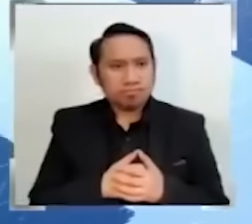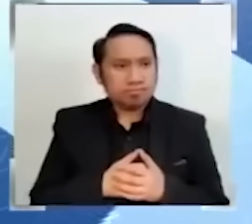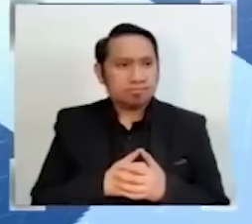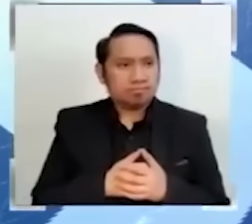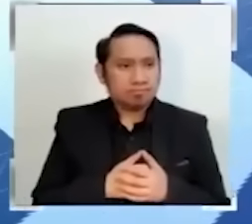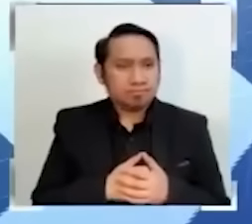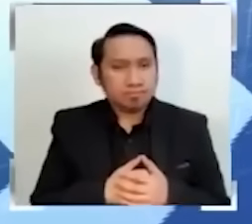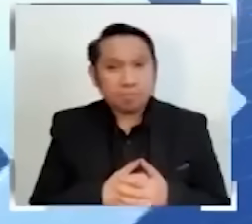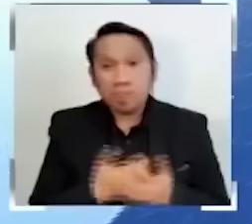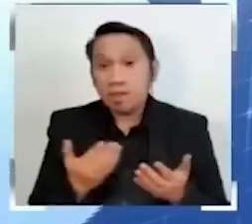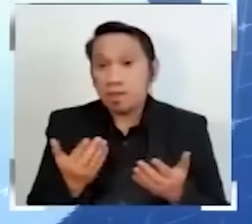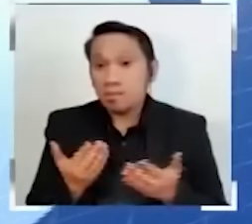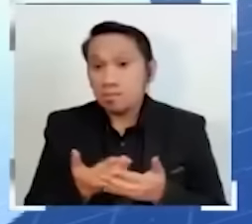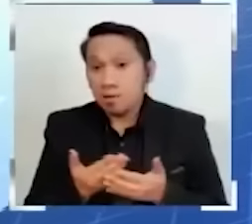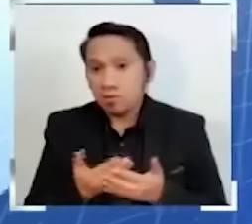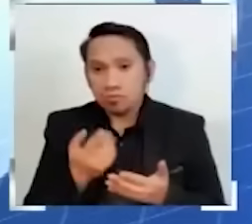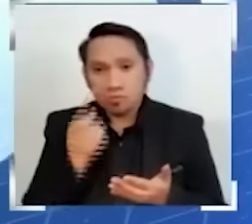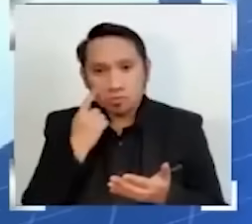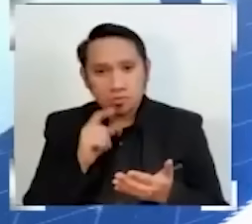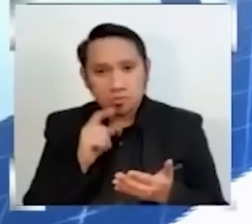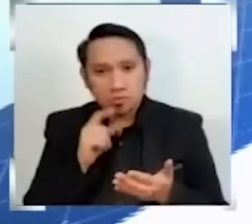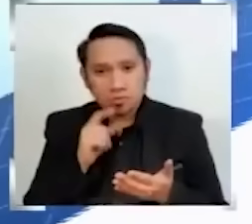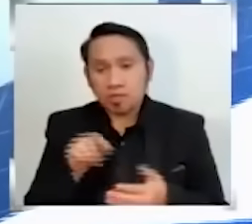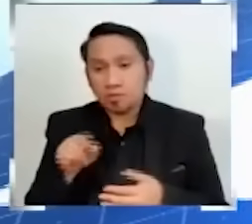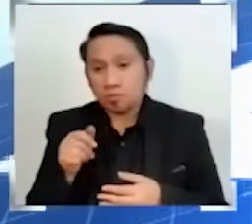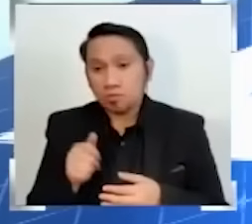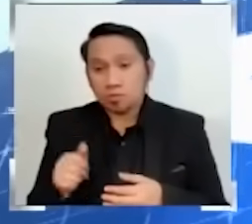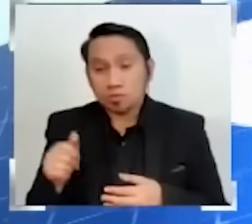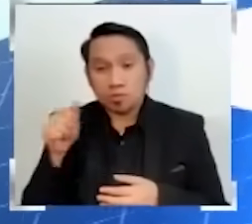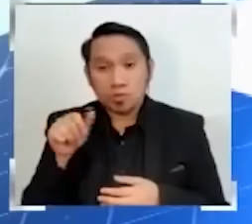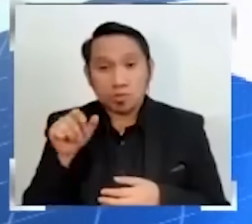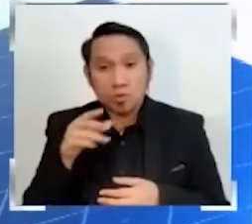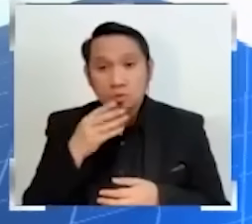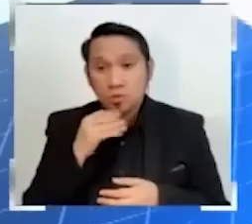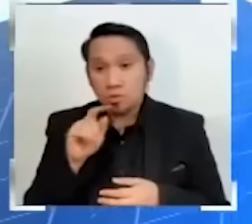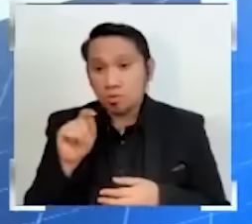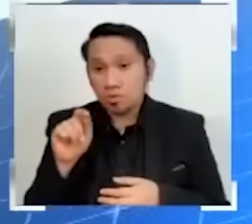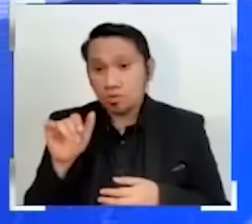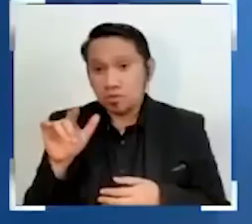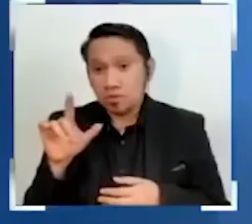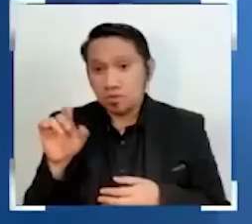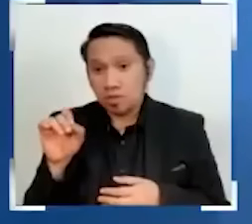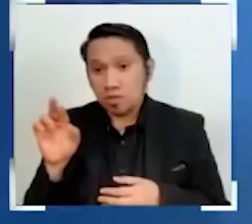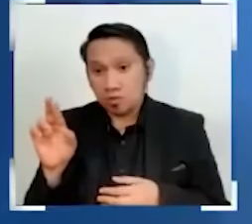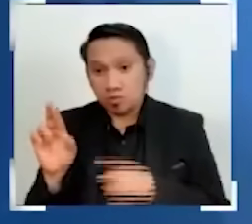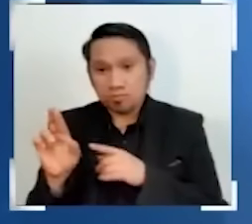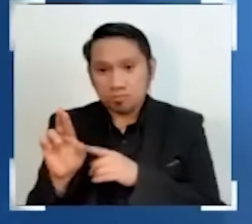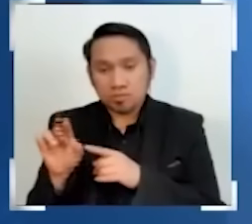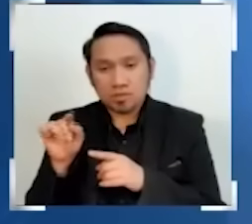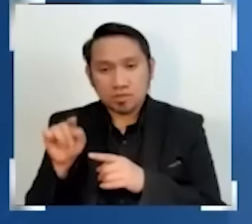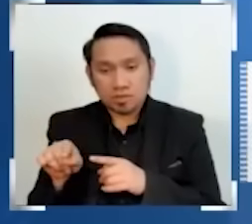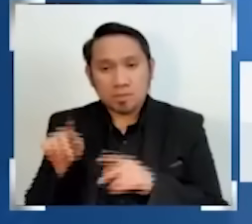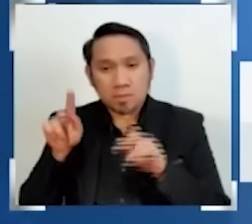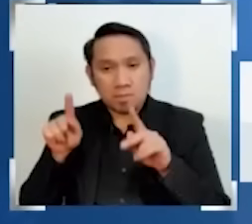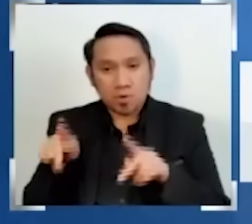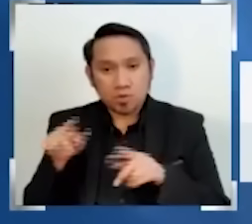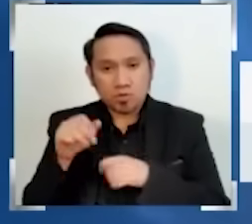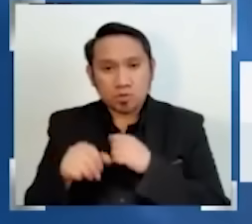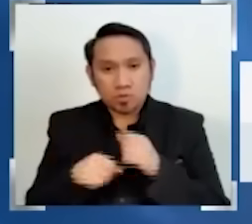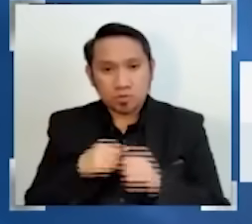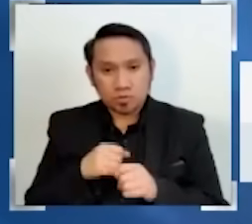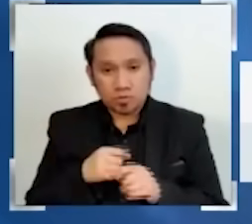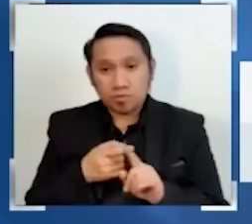May bagong pagkilala para kay pop superstar Taylor Swift. Dineklara siyang Person of the Year ng Time